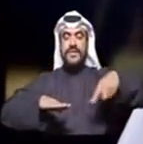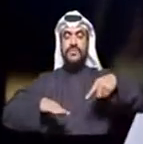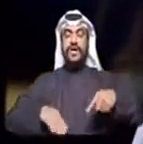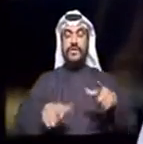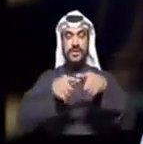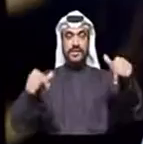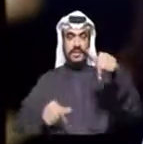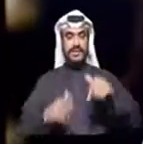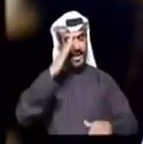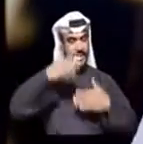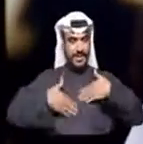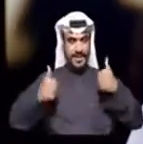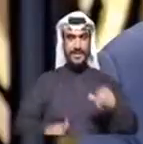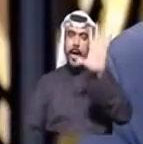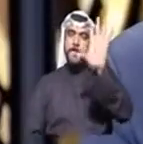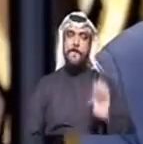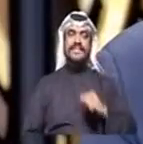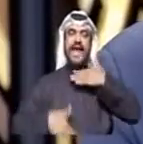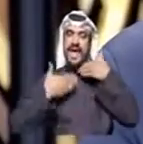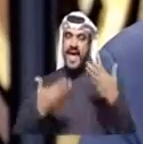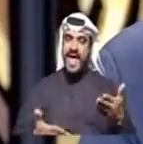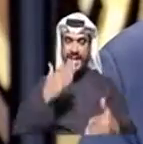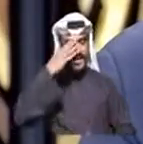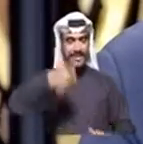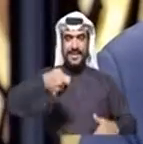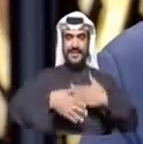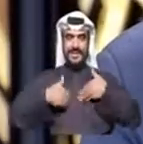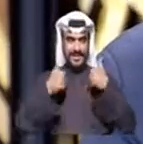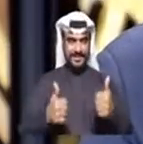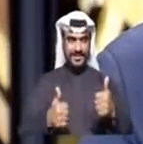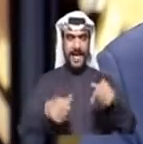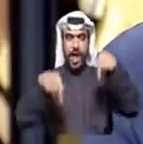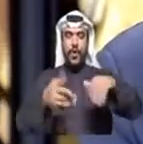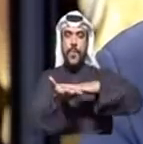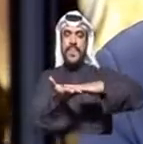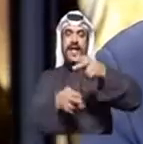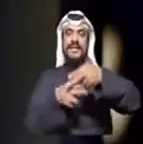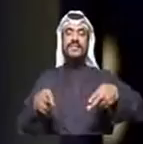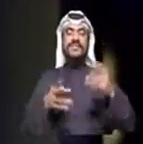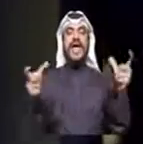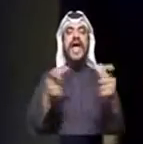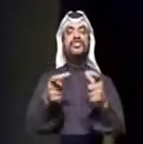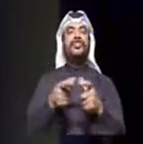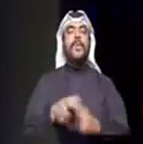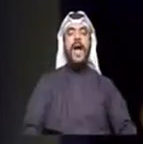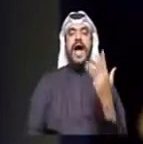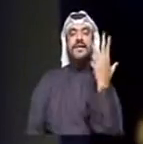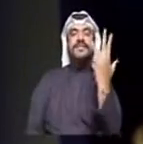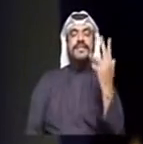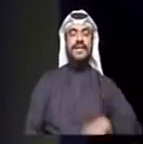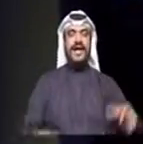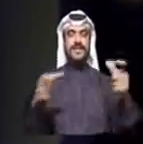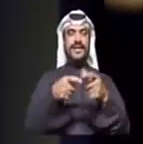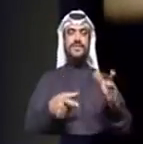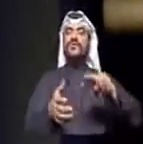مجلس التعاون الخليجي. مساء الخير أستاذ سعيد حرسي. بداية، اليوم البلاد استضافت الاجتماع التاسع لكبار الدول